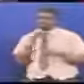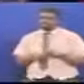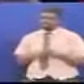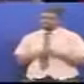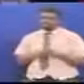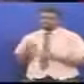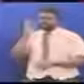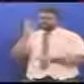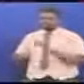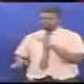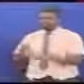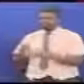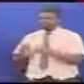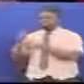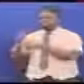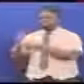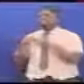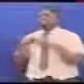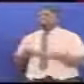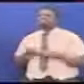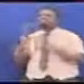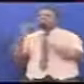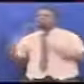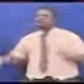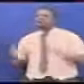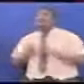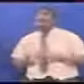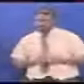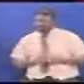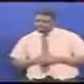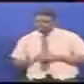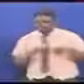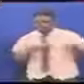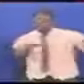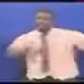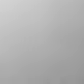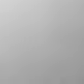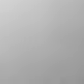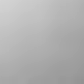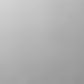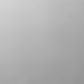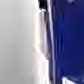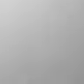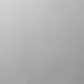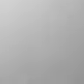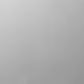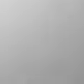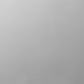nyumba kwamba amefia mikononi mwa kitanda? Asante sana Mheshimiwa Spika.